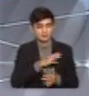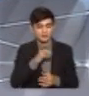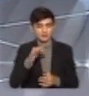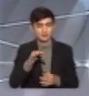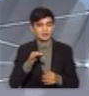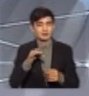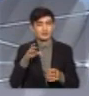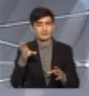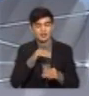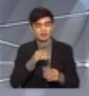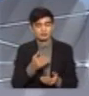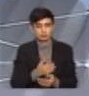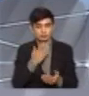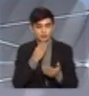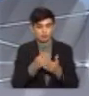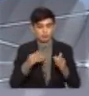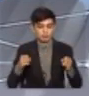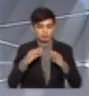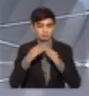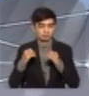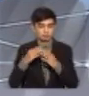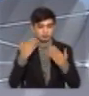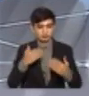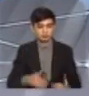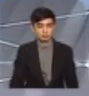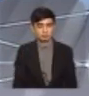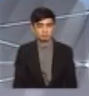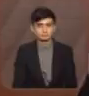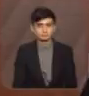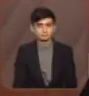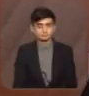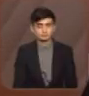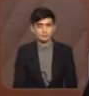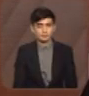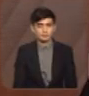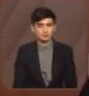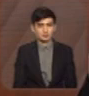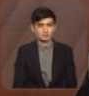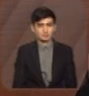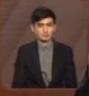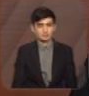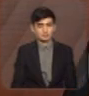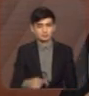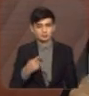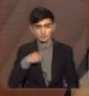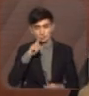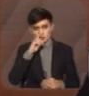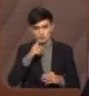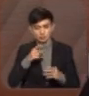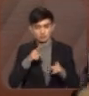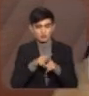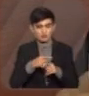алған халықтың көпшілігі үйлерін салып үлгерген. Біз жарты жыл жүгірдік.